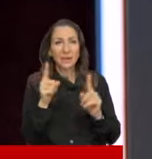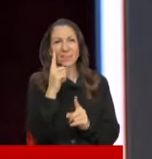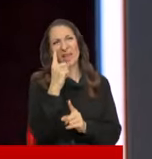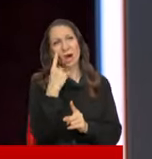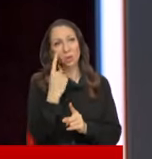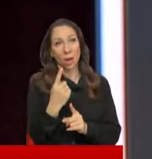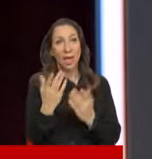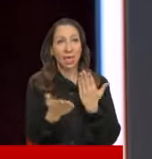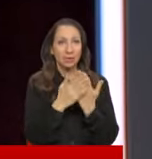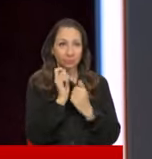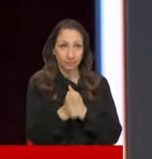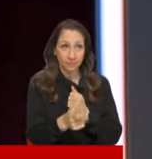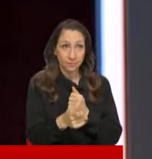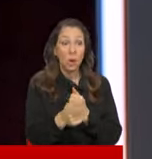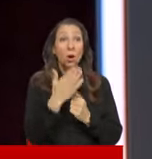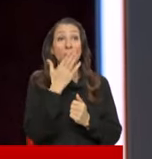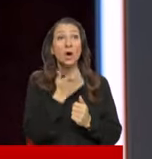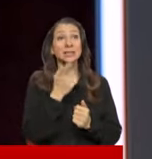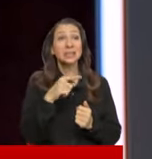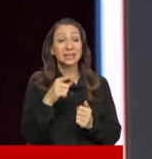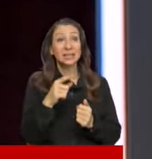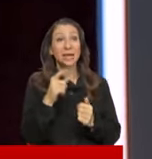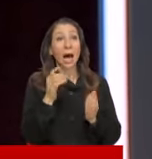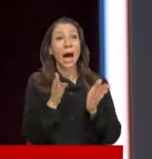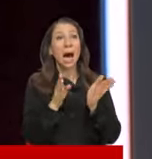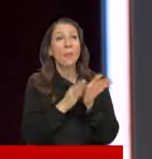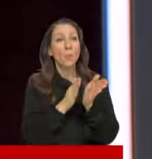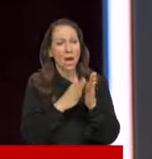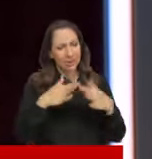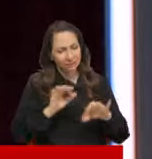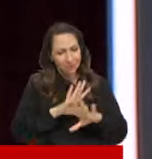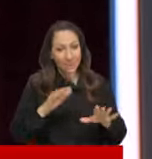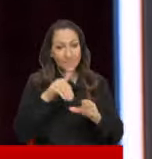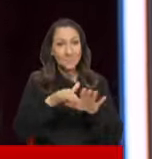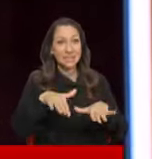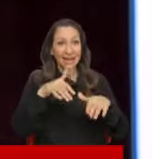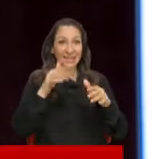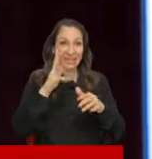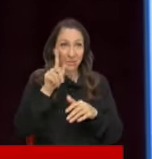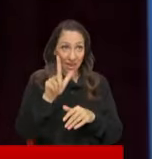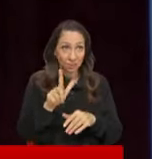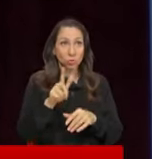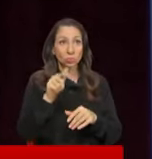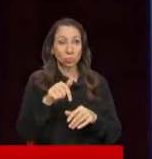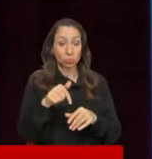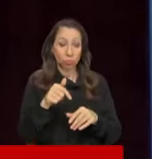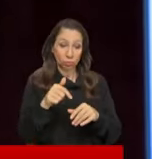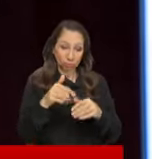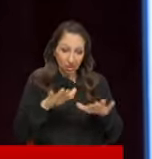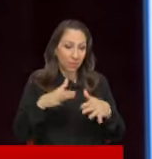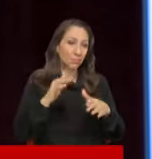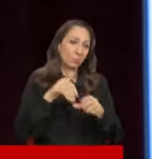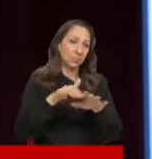seferde yardım yapacağız öğrencilere Aman getiriyoruz hazırladık meclisten geçmesi gerekiyormuş Bu öndeki meclise geçireceğiz ve